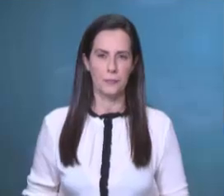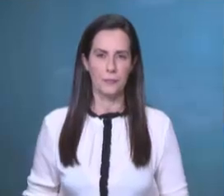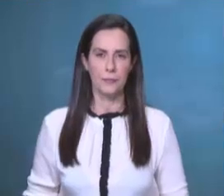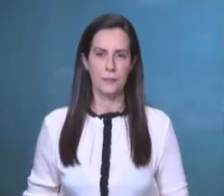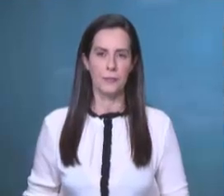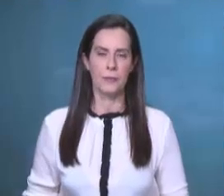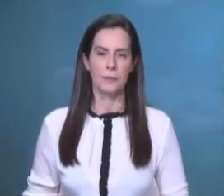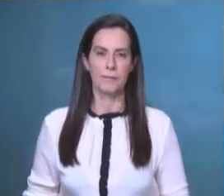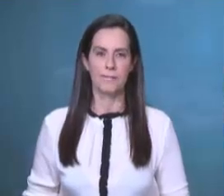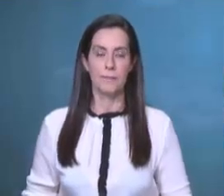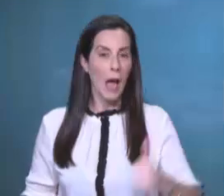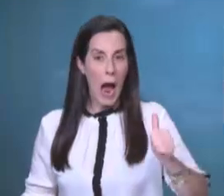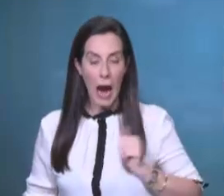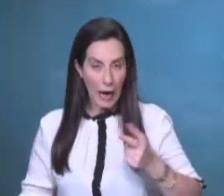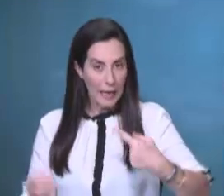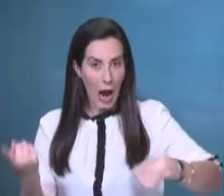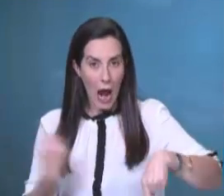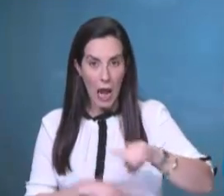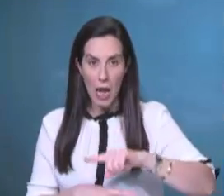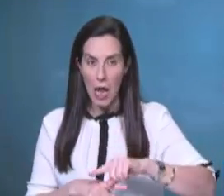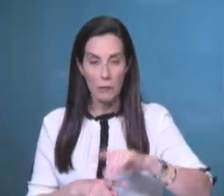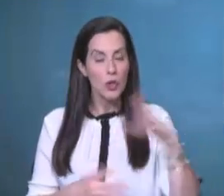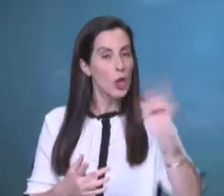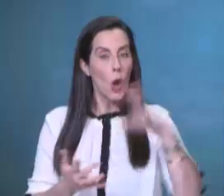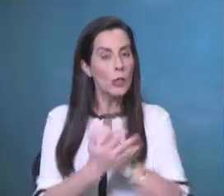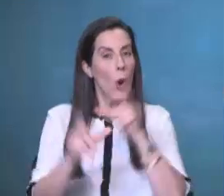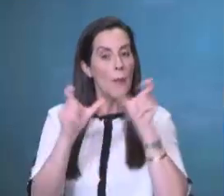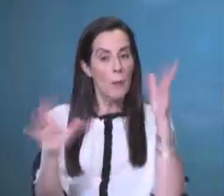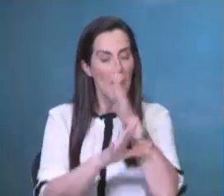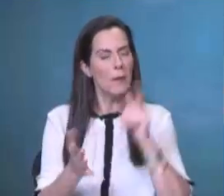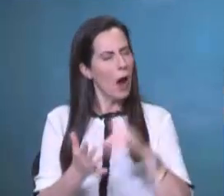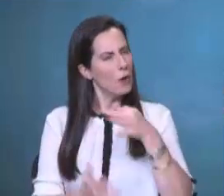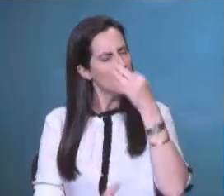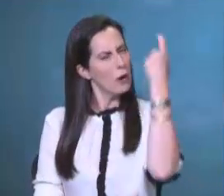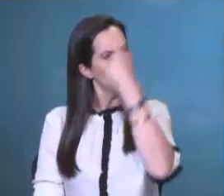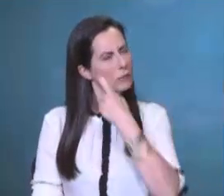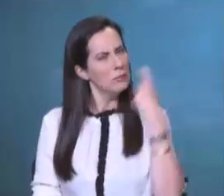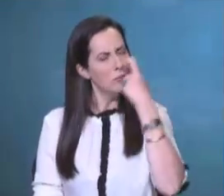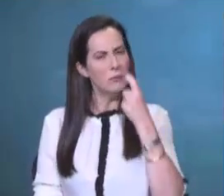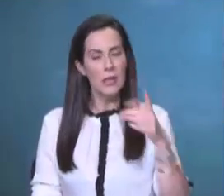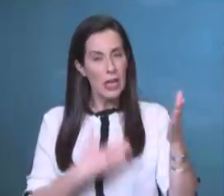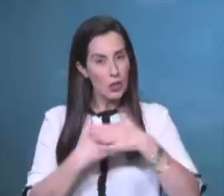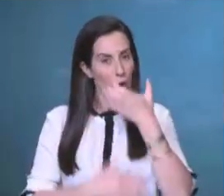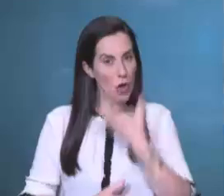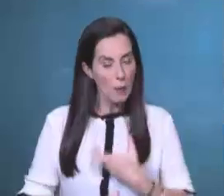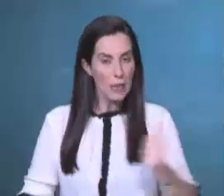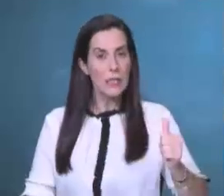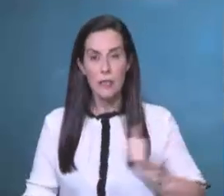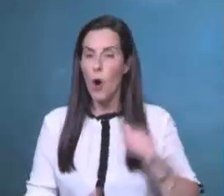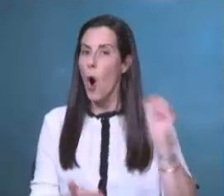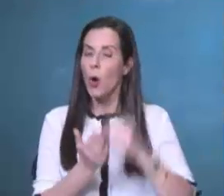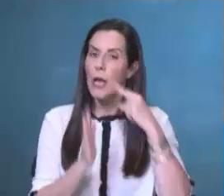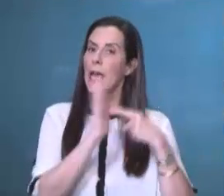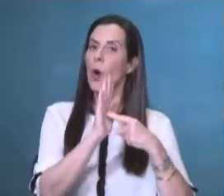תפקוד הלוחמים בפיגוע שלא הביאו לנטרולו של המחבל העלה כמה שאלות. תמר מספרת שגורמי הצבא טרם הציגו לה את תחקיר